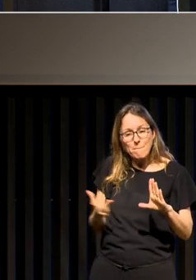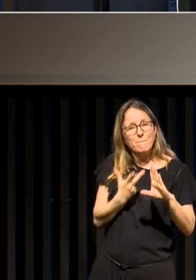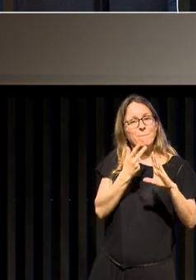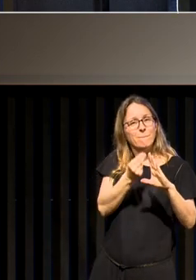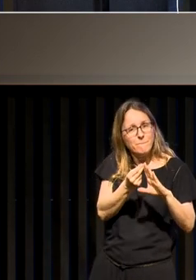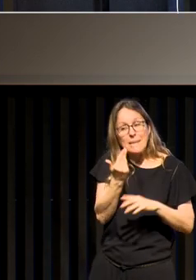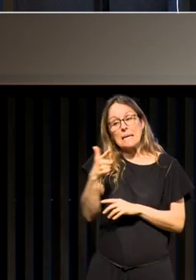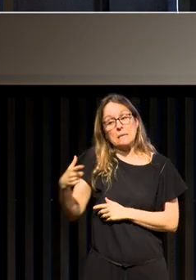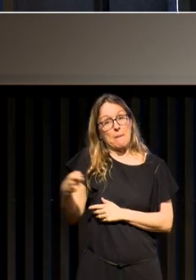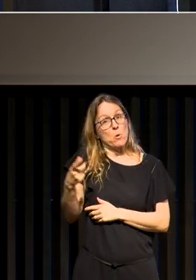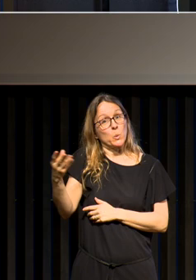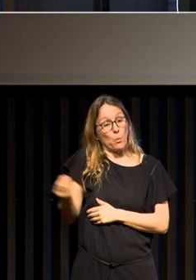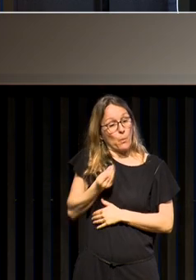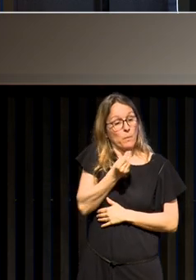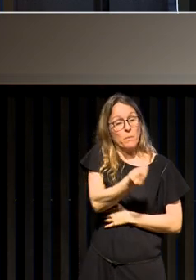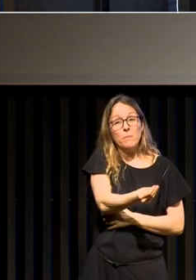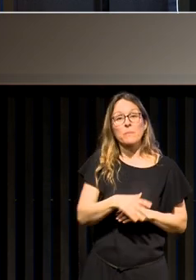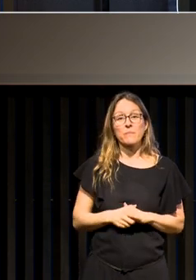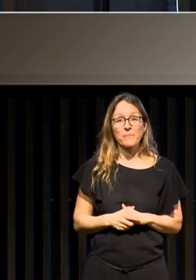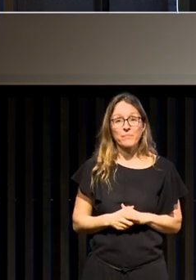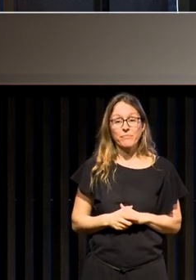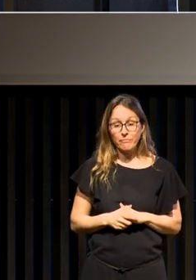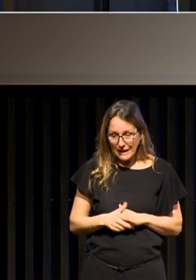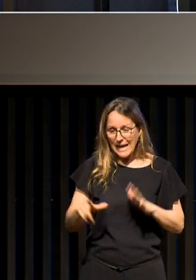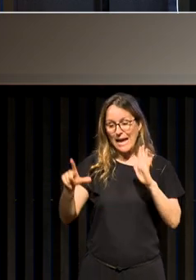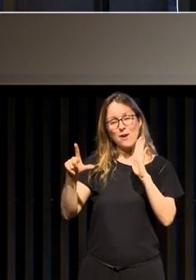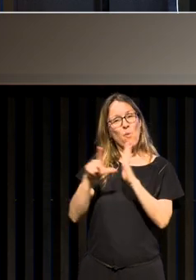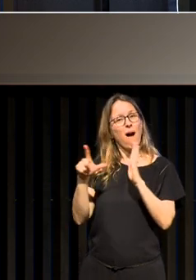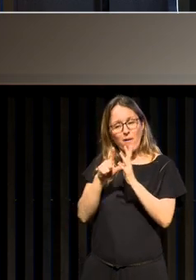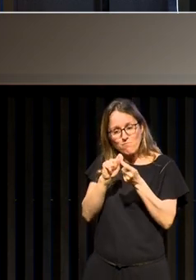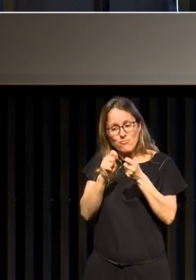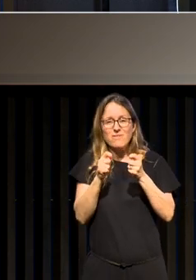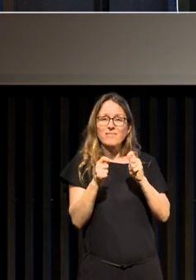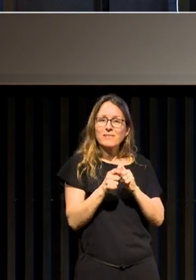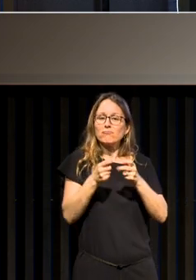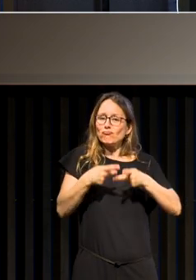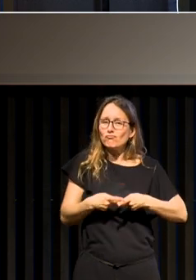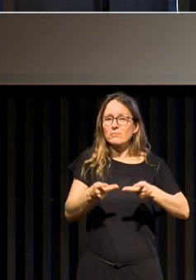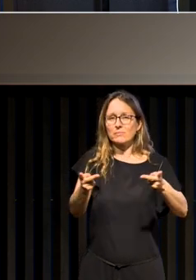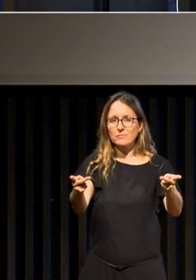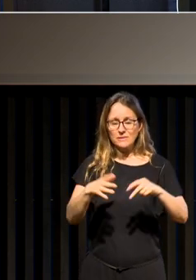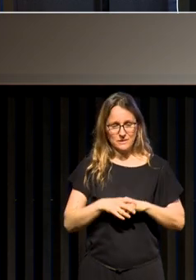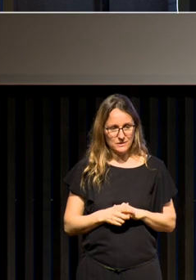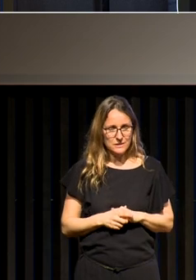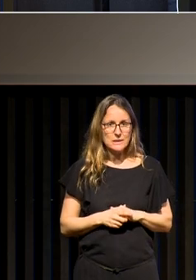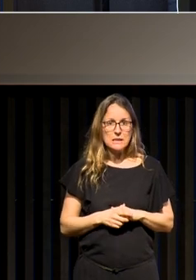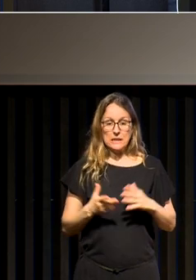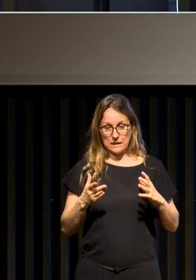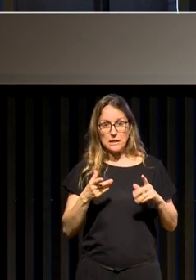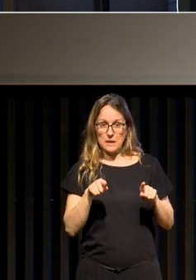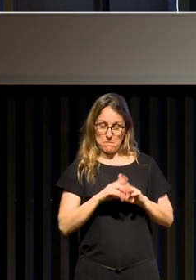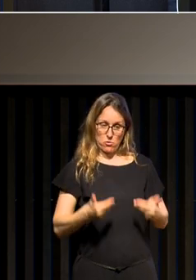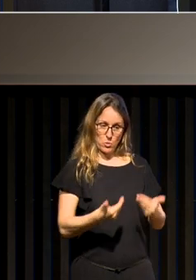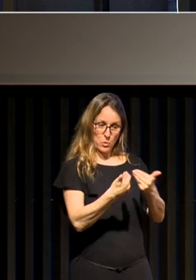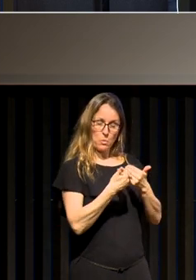don de spermatozoïdes. Et à partir de la promulgation de la loi et de la mise en place, les demandes, nous tournons